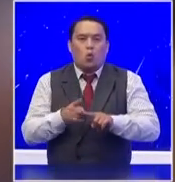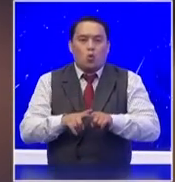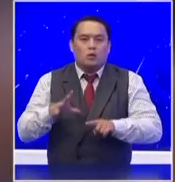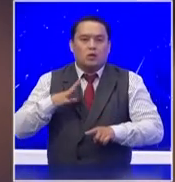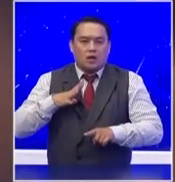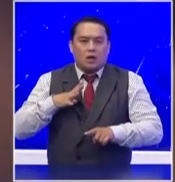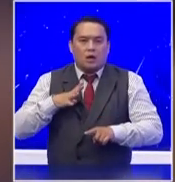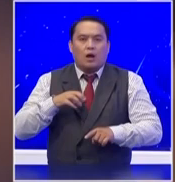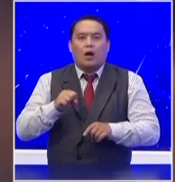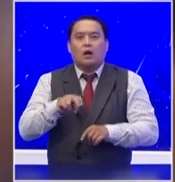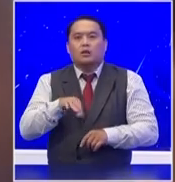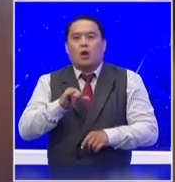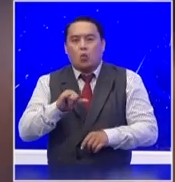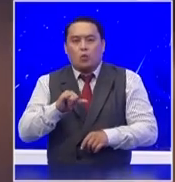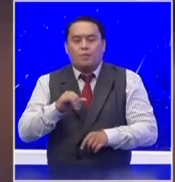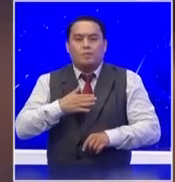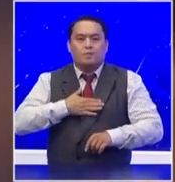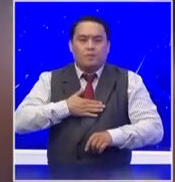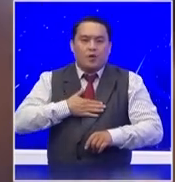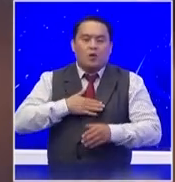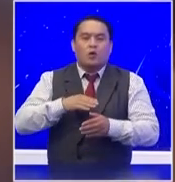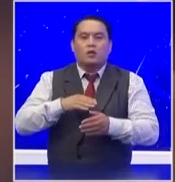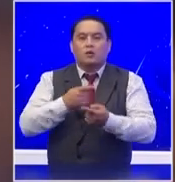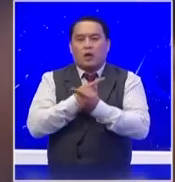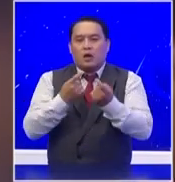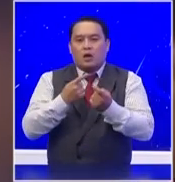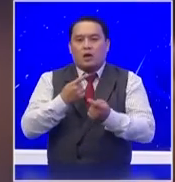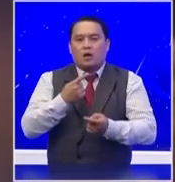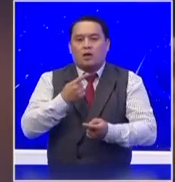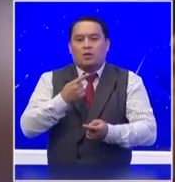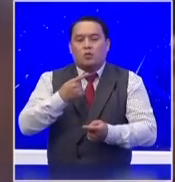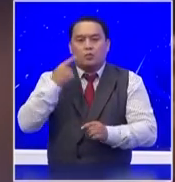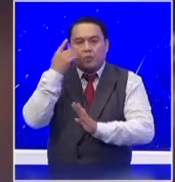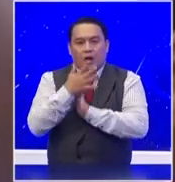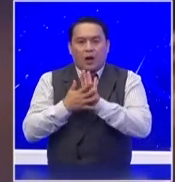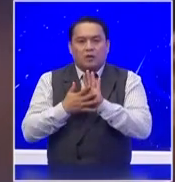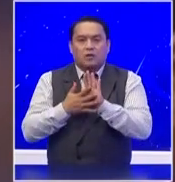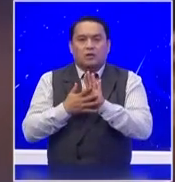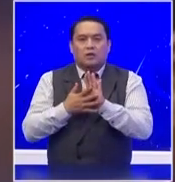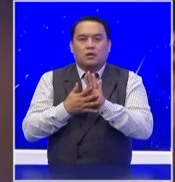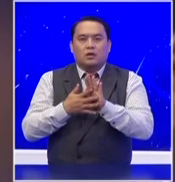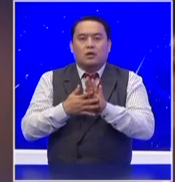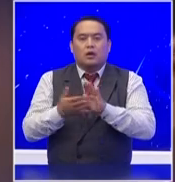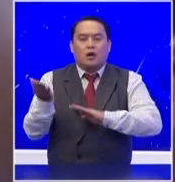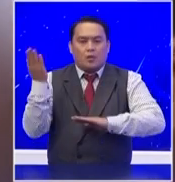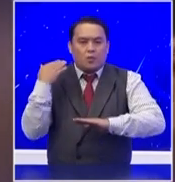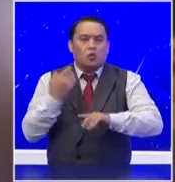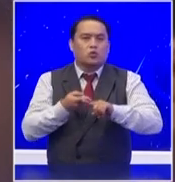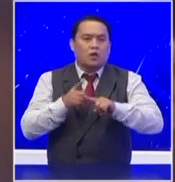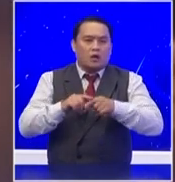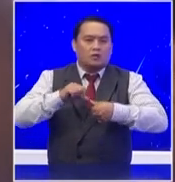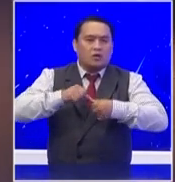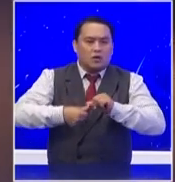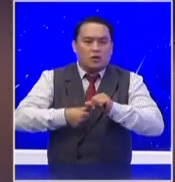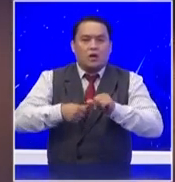символикалық бейнелі атау. Ол менталді атау, ол сенің қаныңа сіңісті болған атау, ол Ахмет Байтұрсыновтардан келе жатқан атау. Әліппе деген